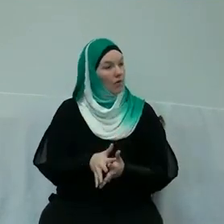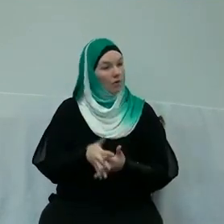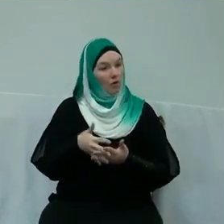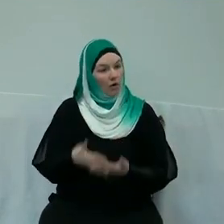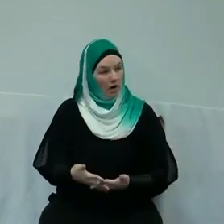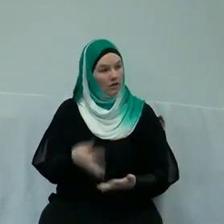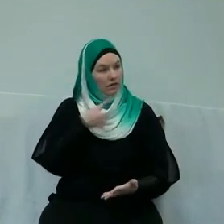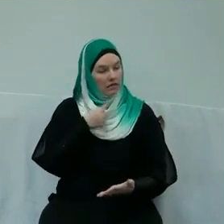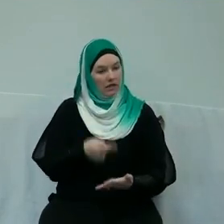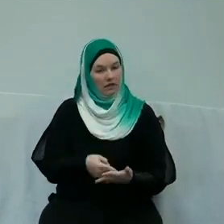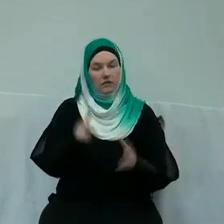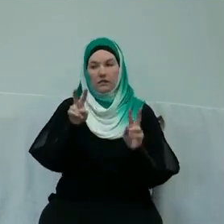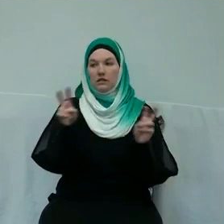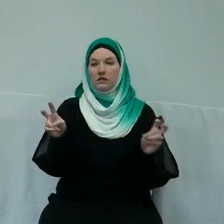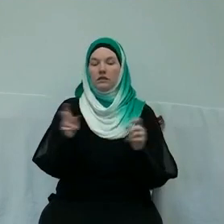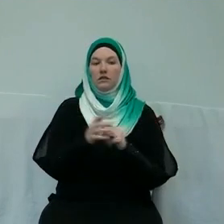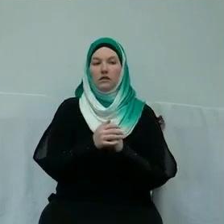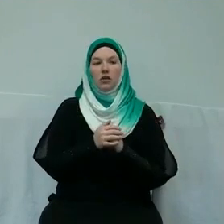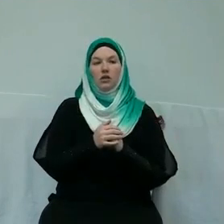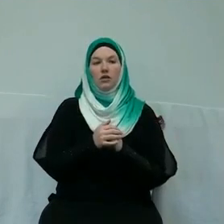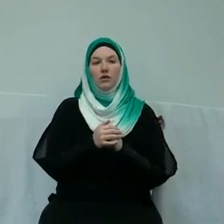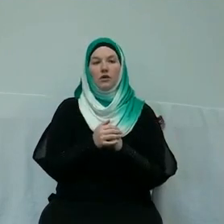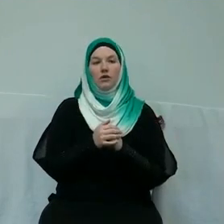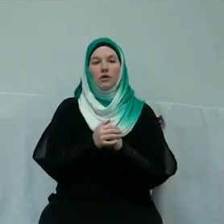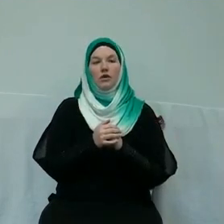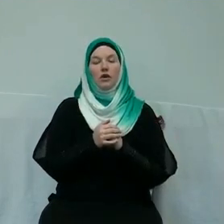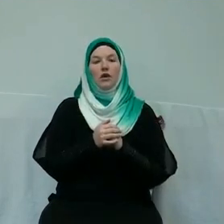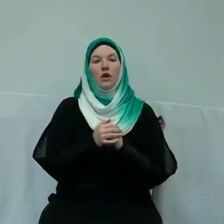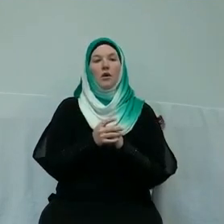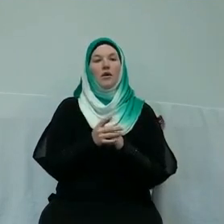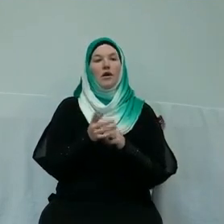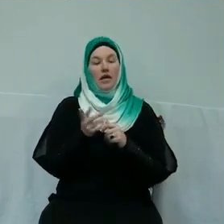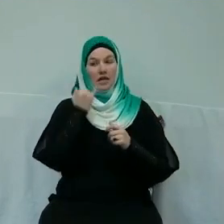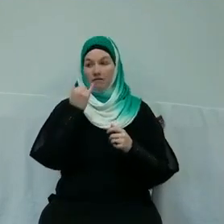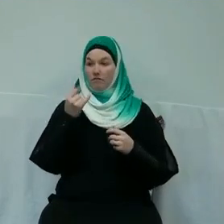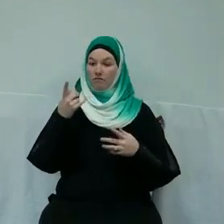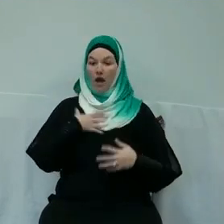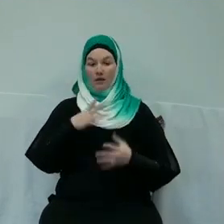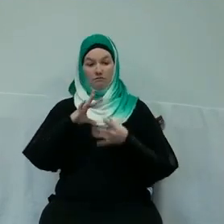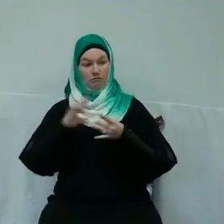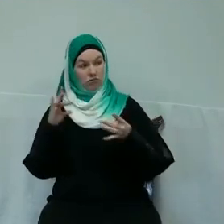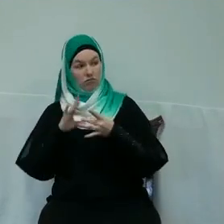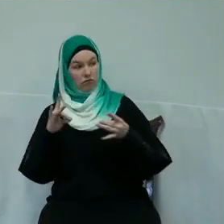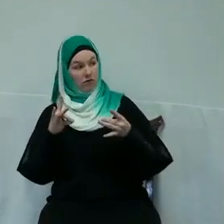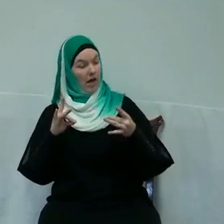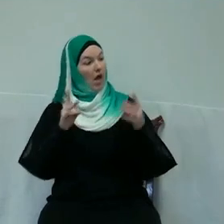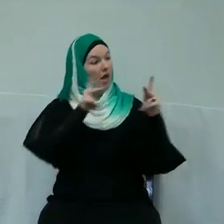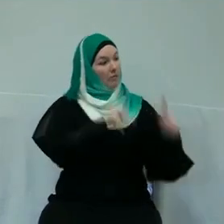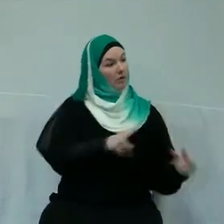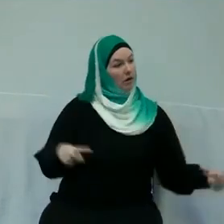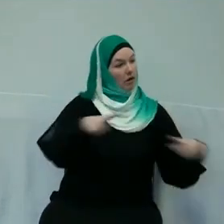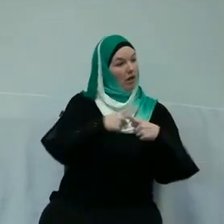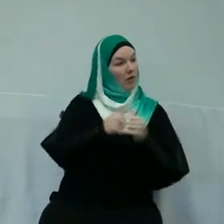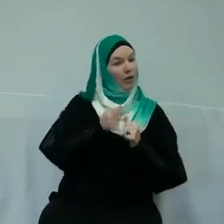بالتي هي أحسن Push back in a way that is better than their ways or the previous ways